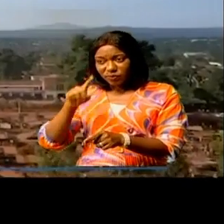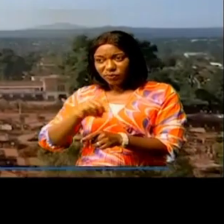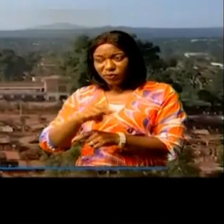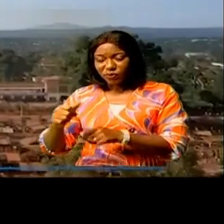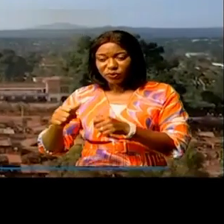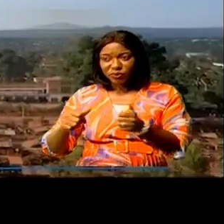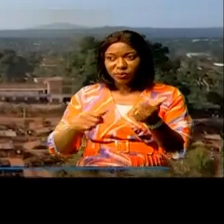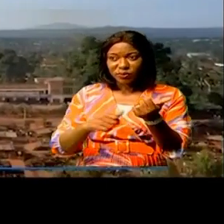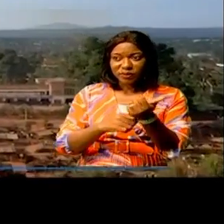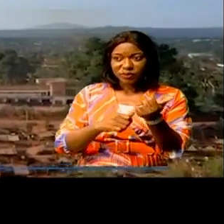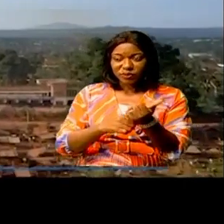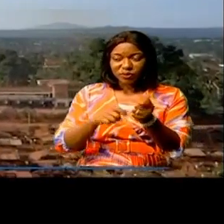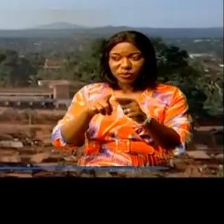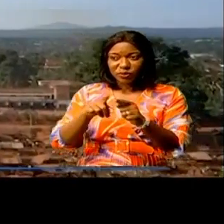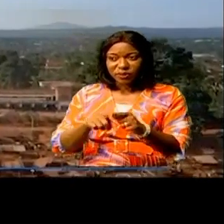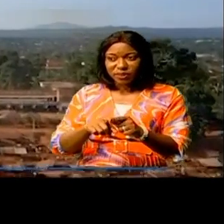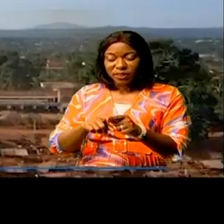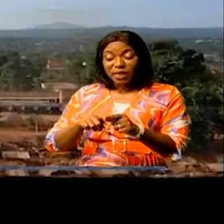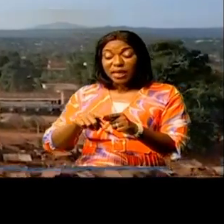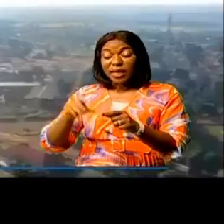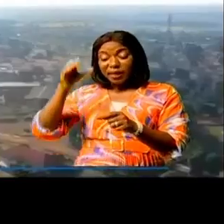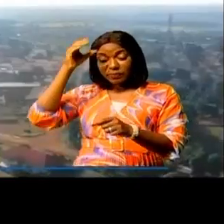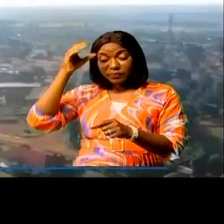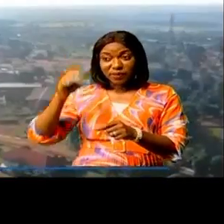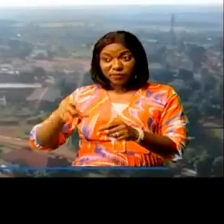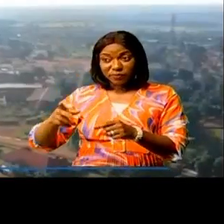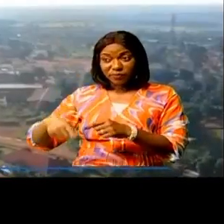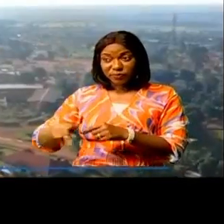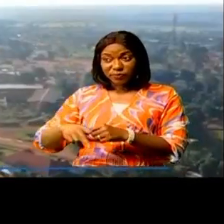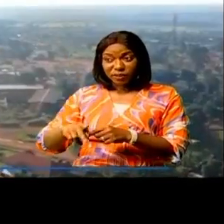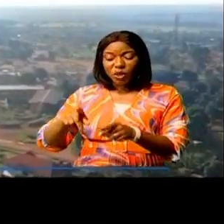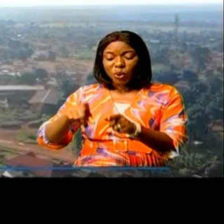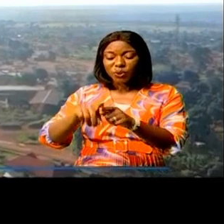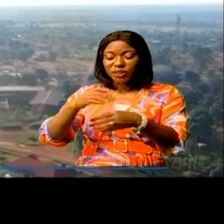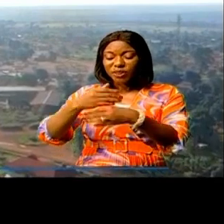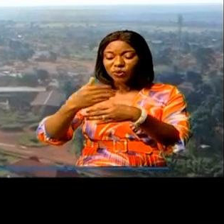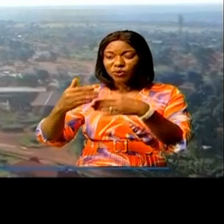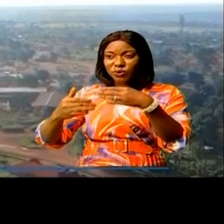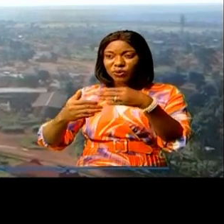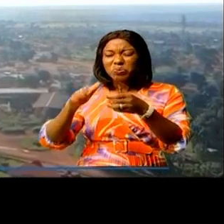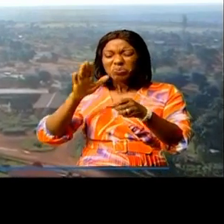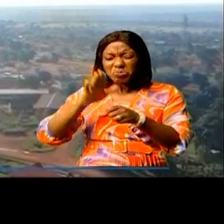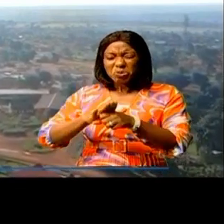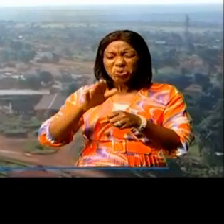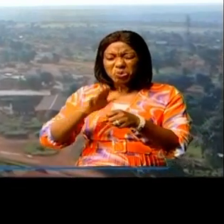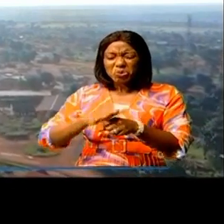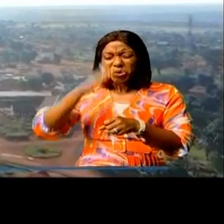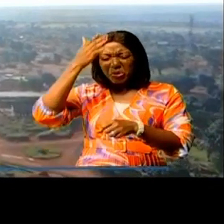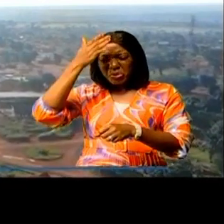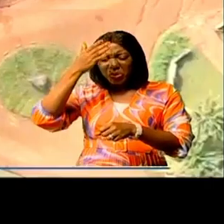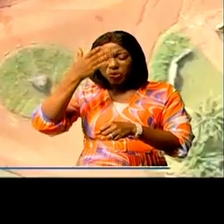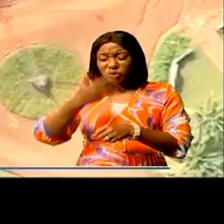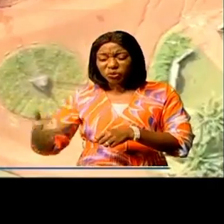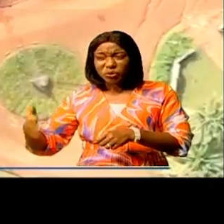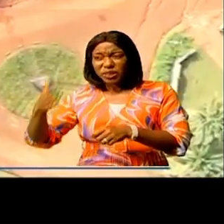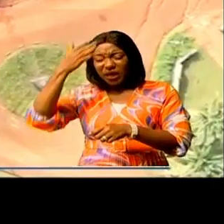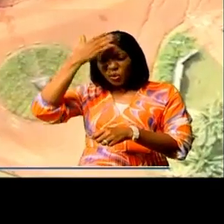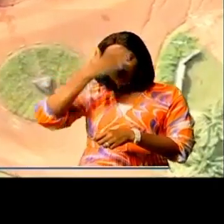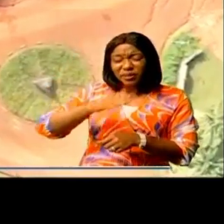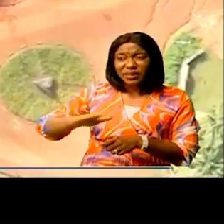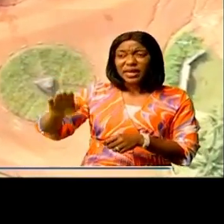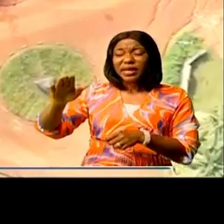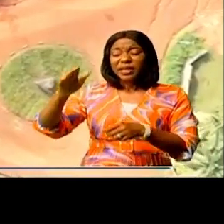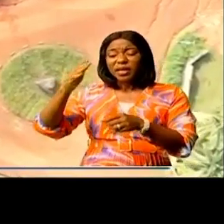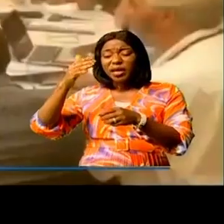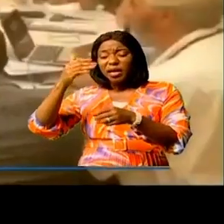urbaine de la ville d'Iziro, la capitale provinciale, la construction de plusieurs hôpitaux, écoles, routes ou encore